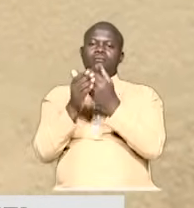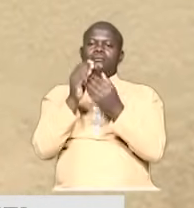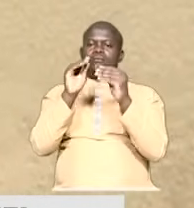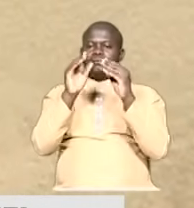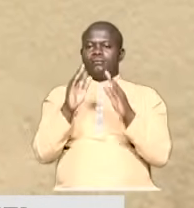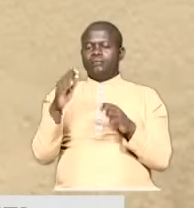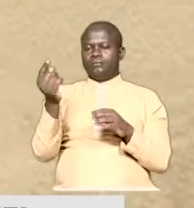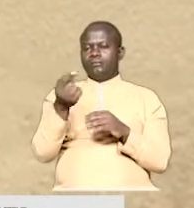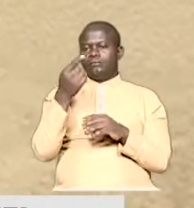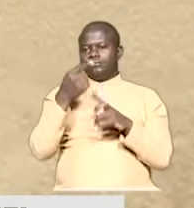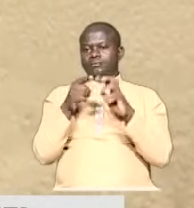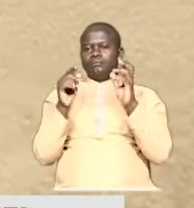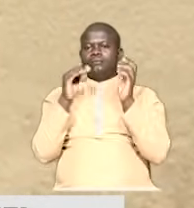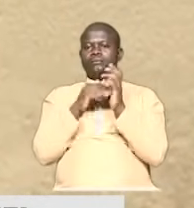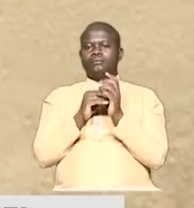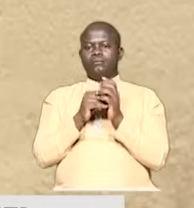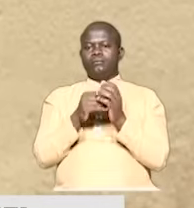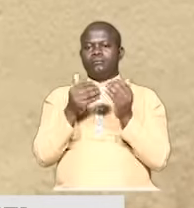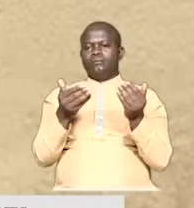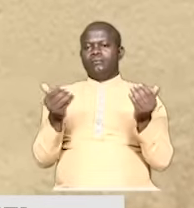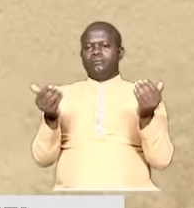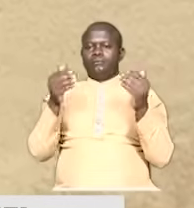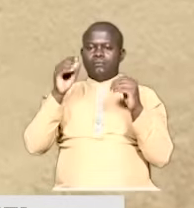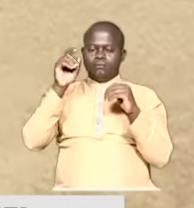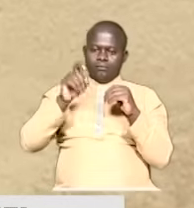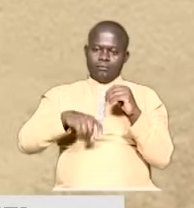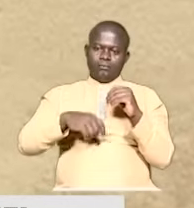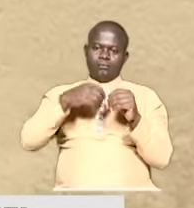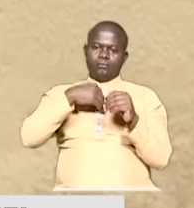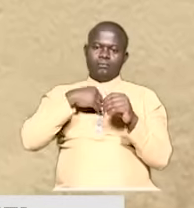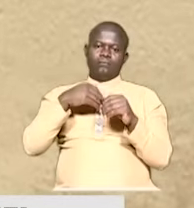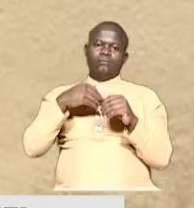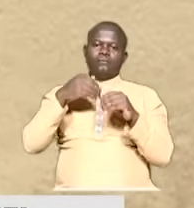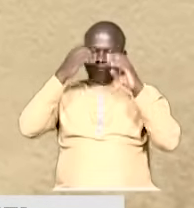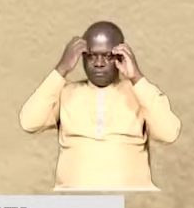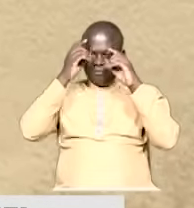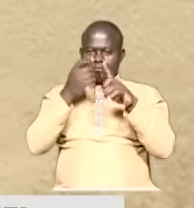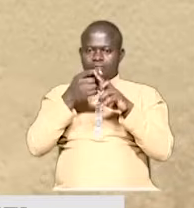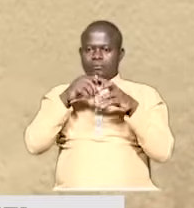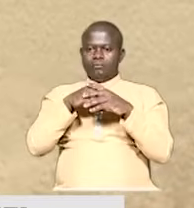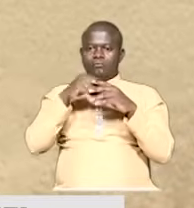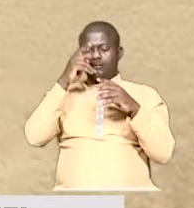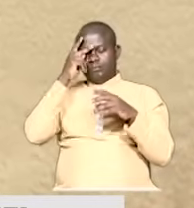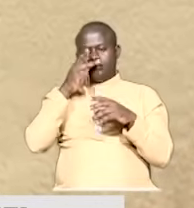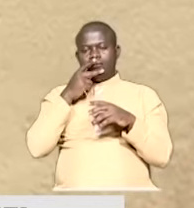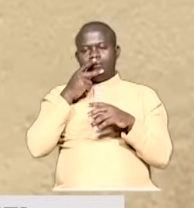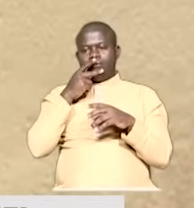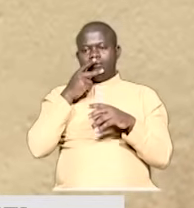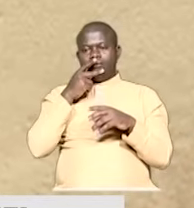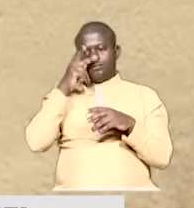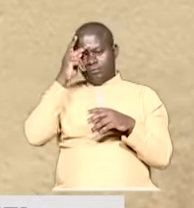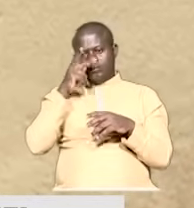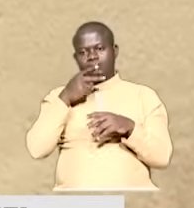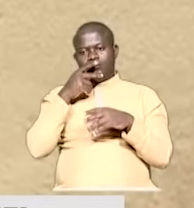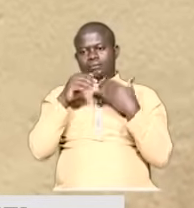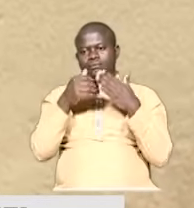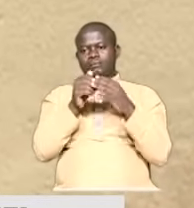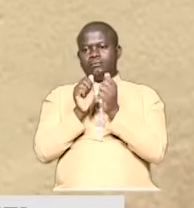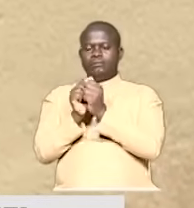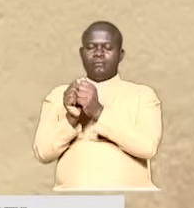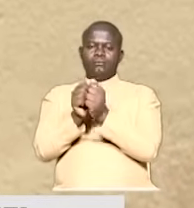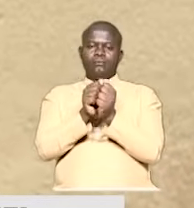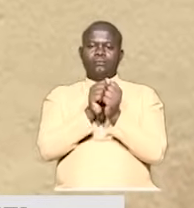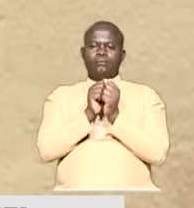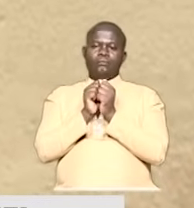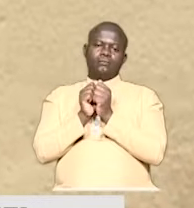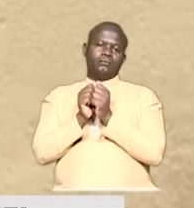gusa, ariko umwana agomba kugira indero avanye mu babyeyi. Ababyeyi bakamuha